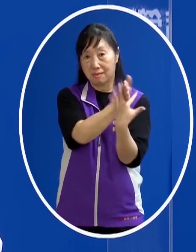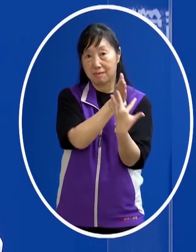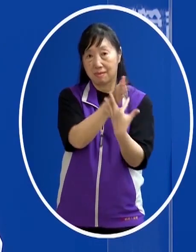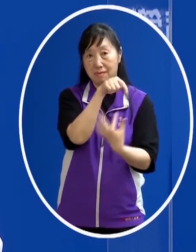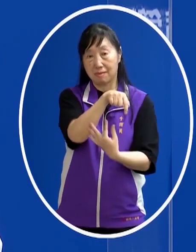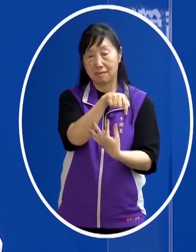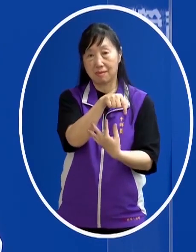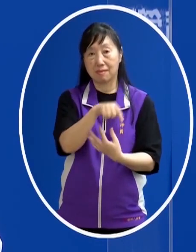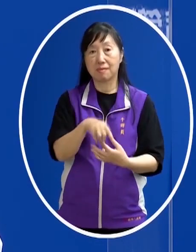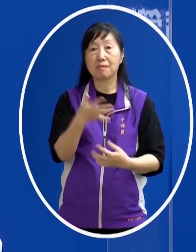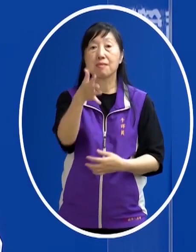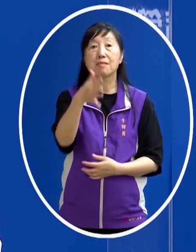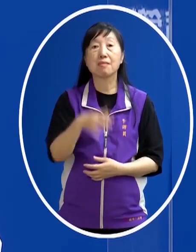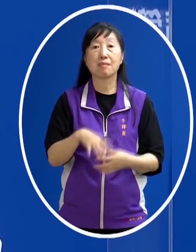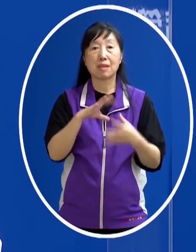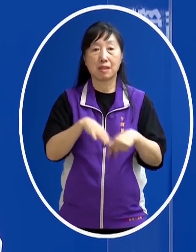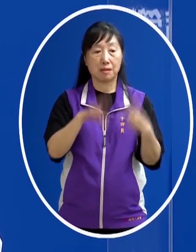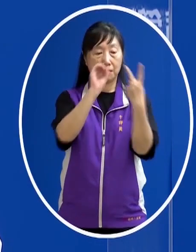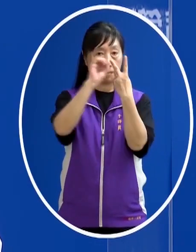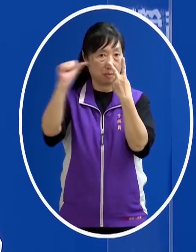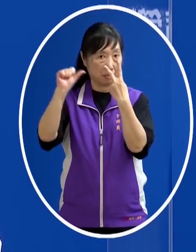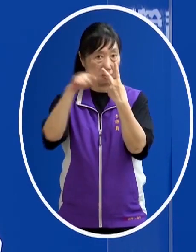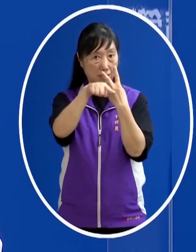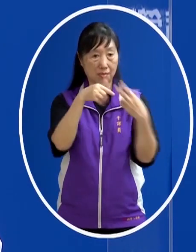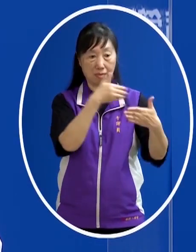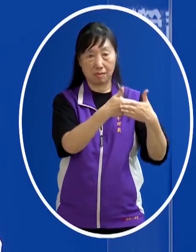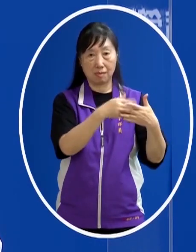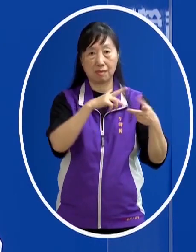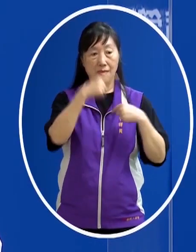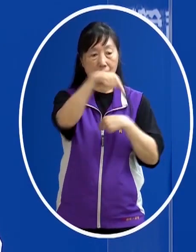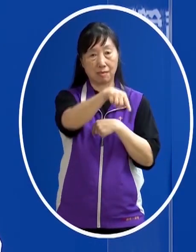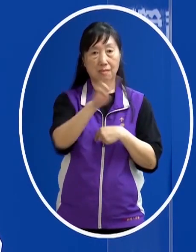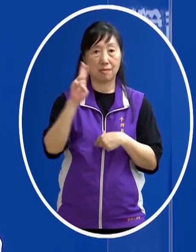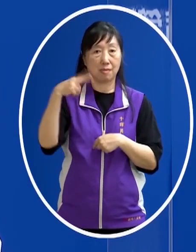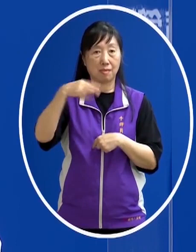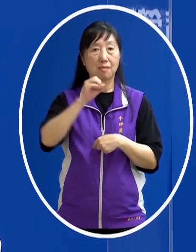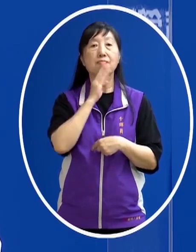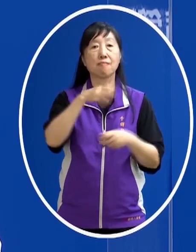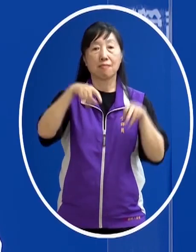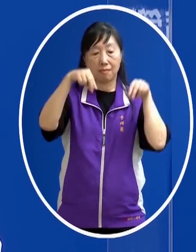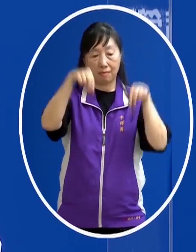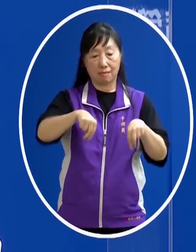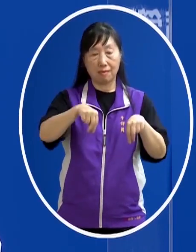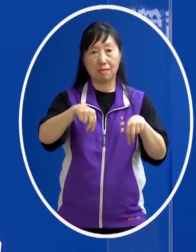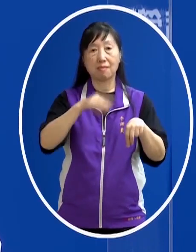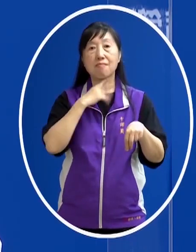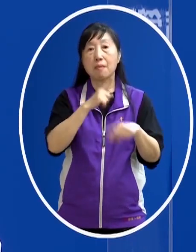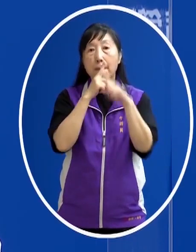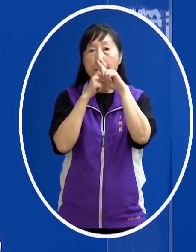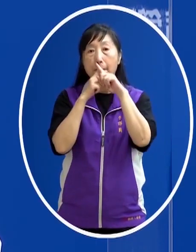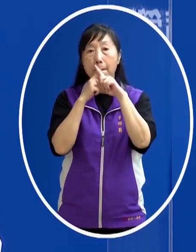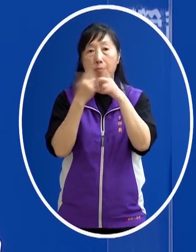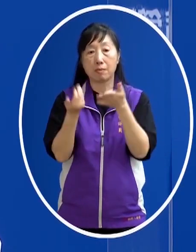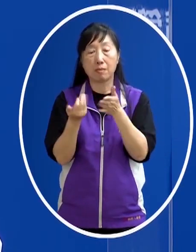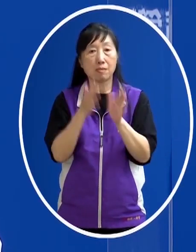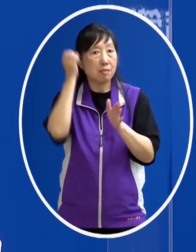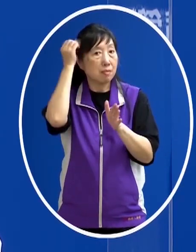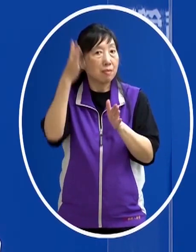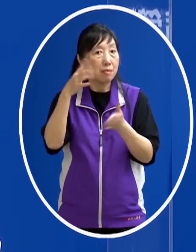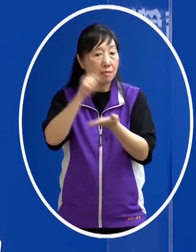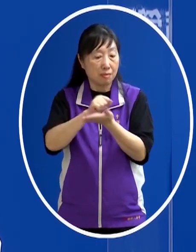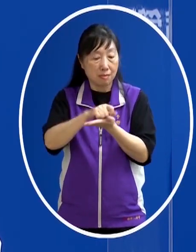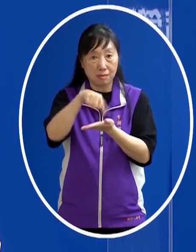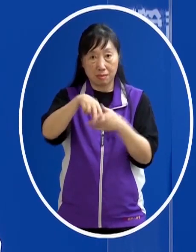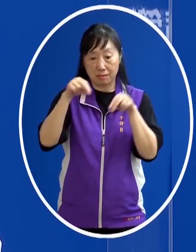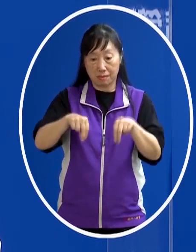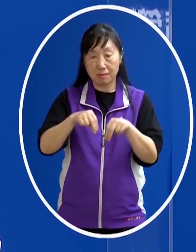景，就是因为在2005年中国跟世界卫生组织所签订的这个秘密的这个备忘录。那这个秘密